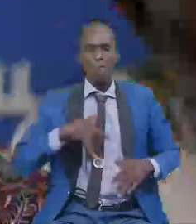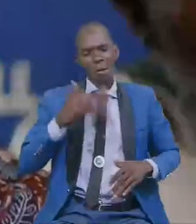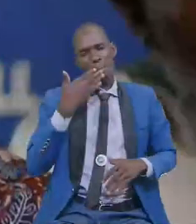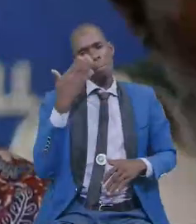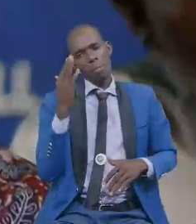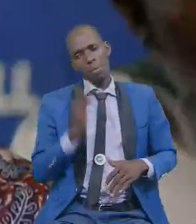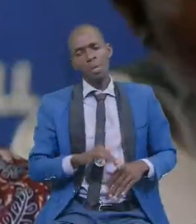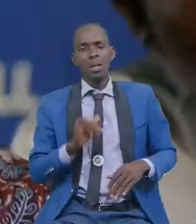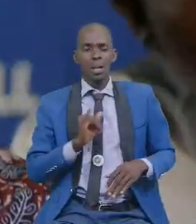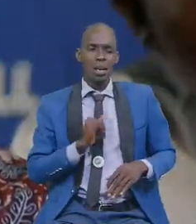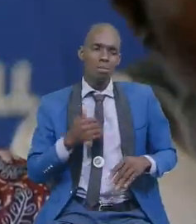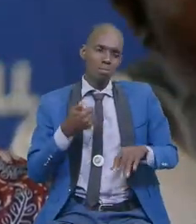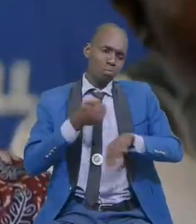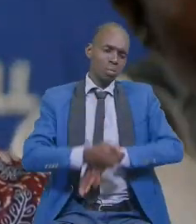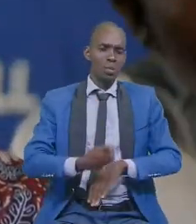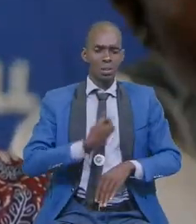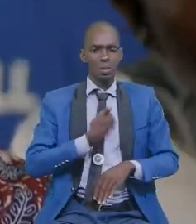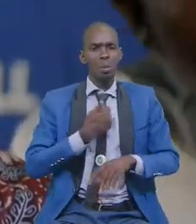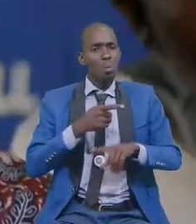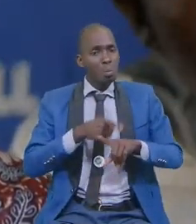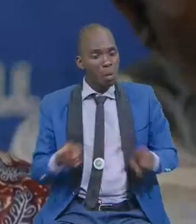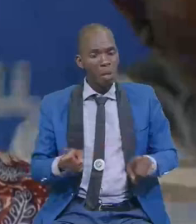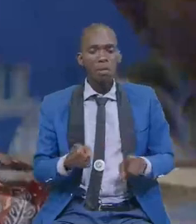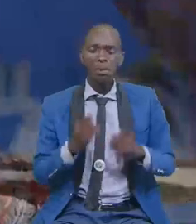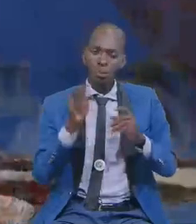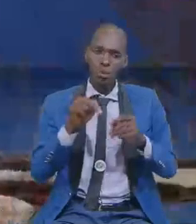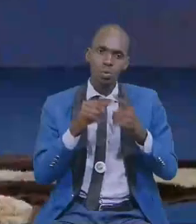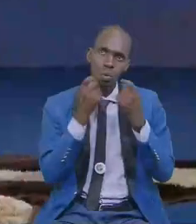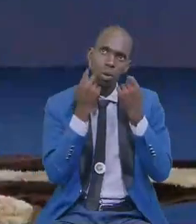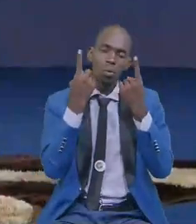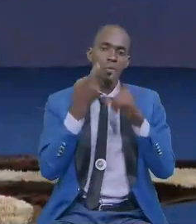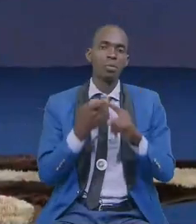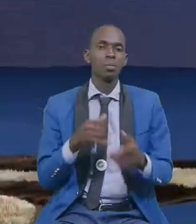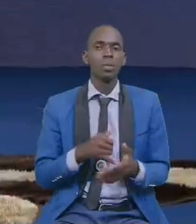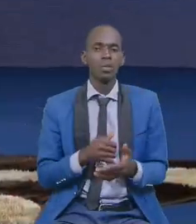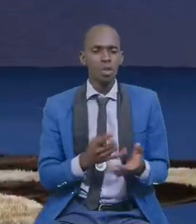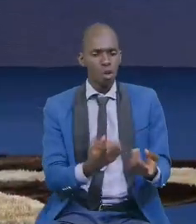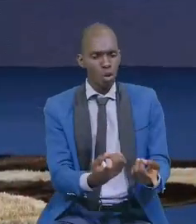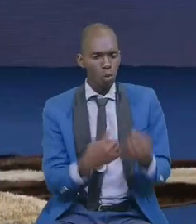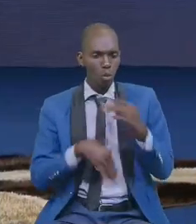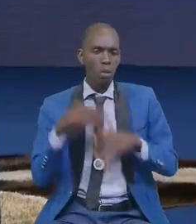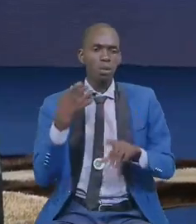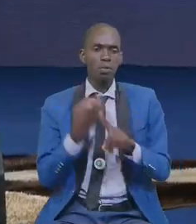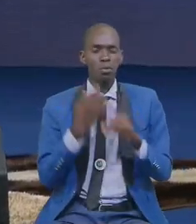Je n'en jouis pas, mais je me sens même coupable et je le fais. Mais réveille-toi, sors des ténèbres.